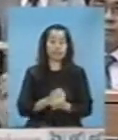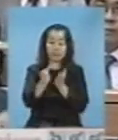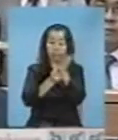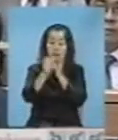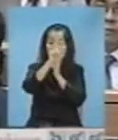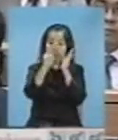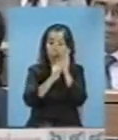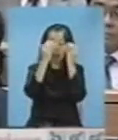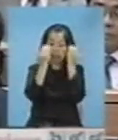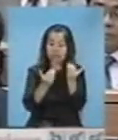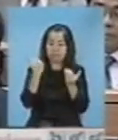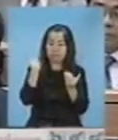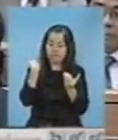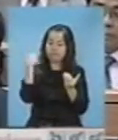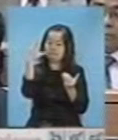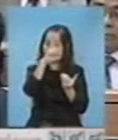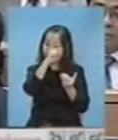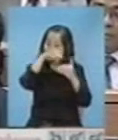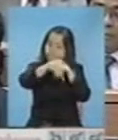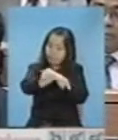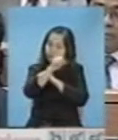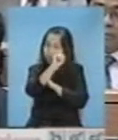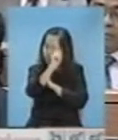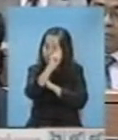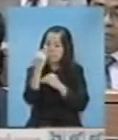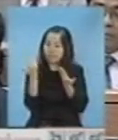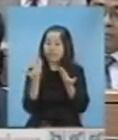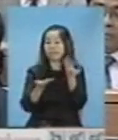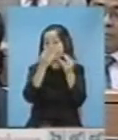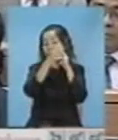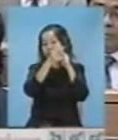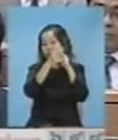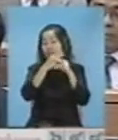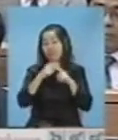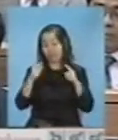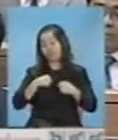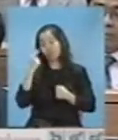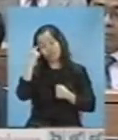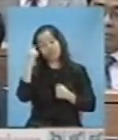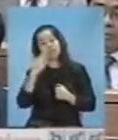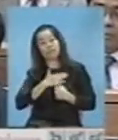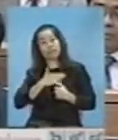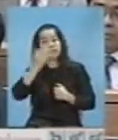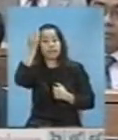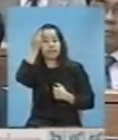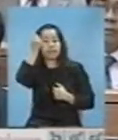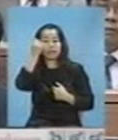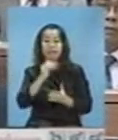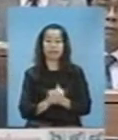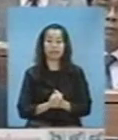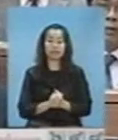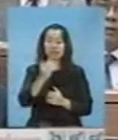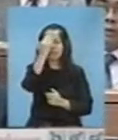ครั้งนี้มีวาระซ่อนเร้นท่านมีสิทธิ์ปฏิเสธครับแต่พวกกระผมก็มีสิทธิ์เชื่อ